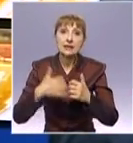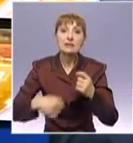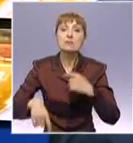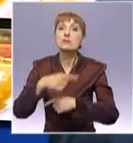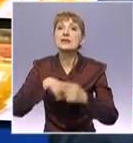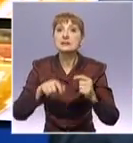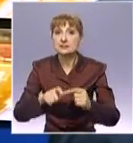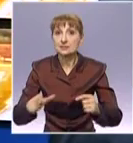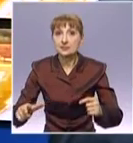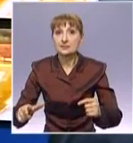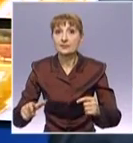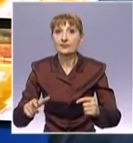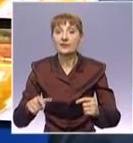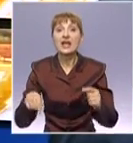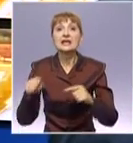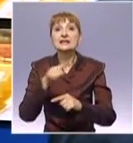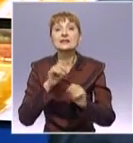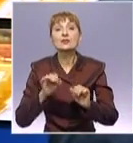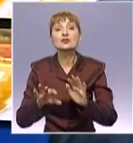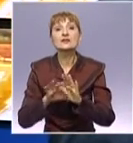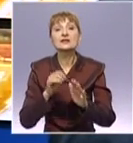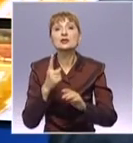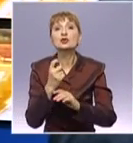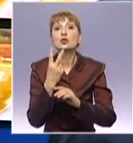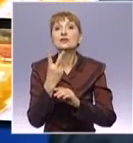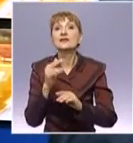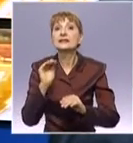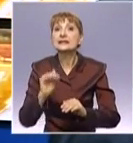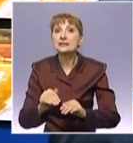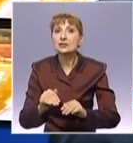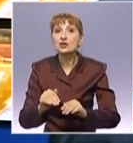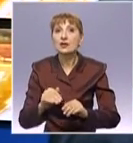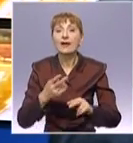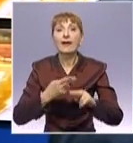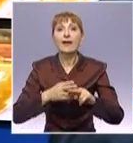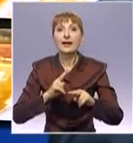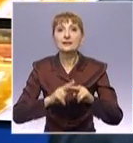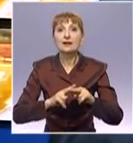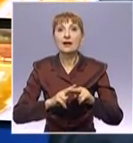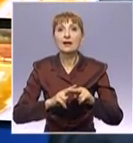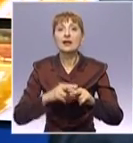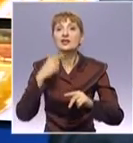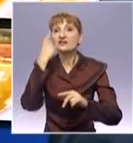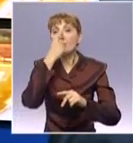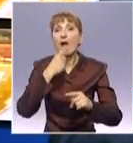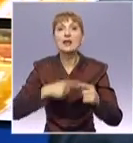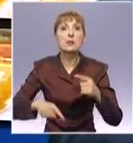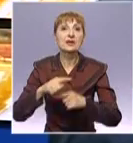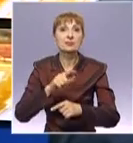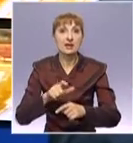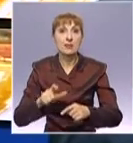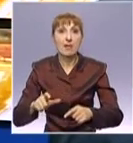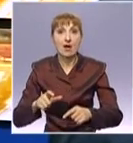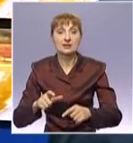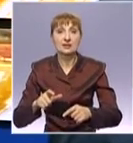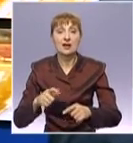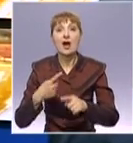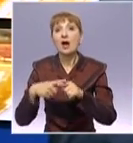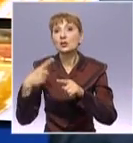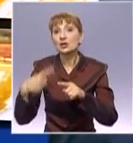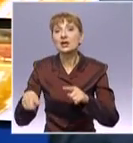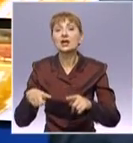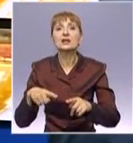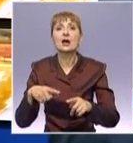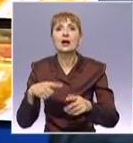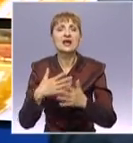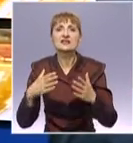предпринимательства. Из них нужно выделить 102 тысячи – это индивидуальные предприниматели, остальные – это у нас